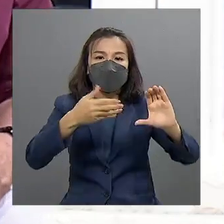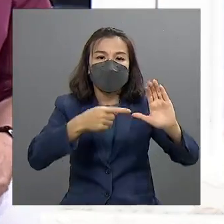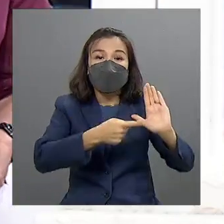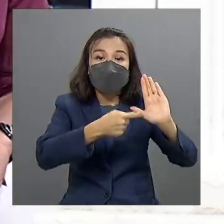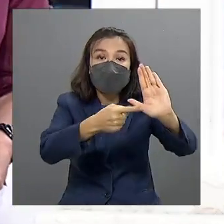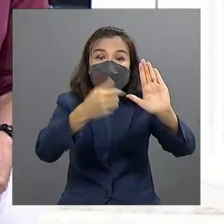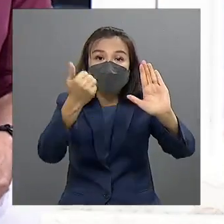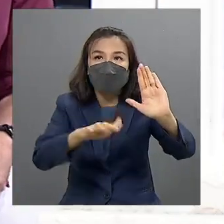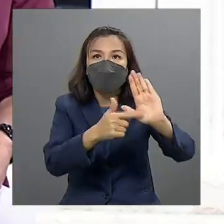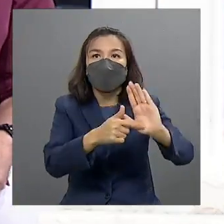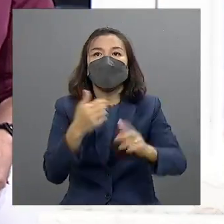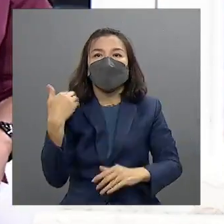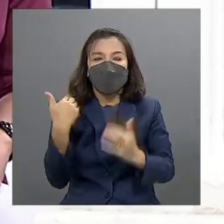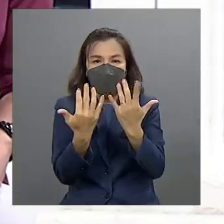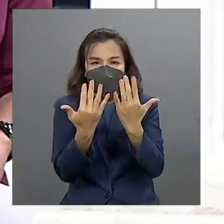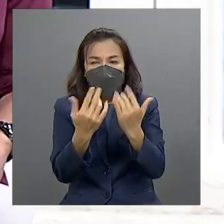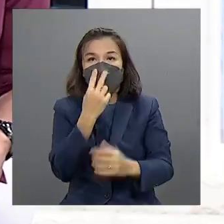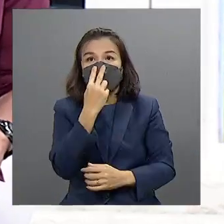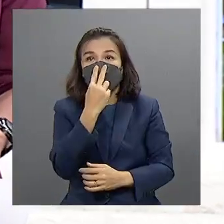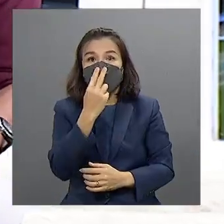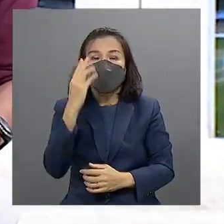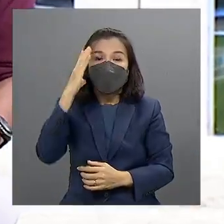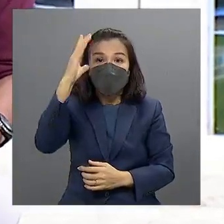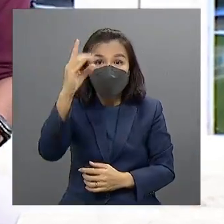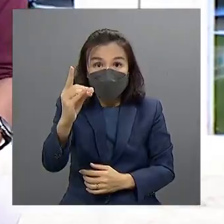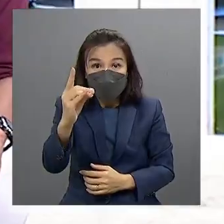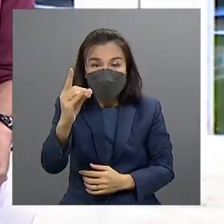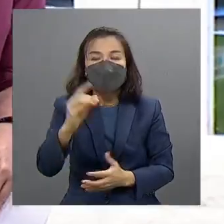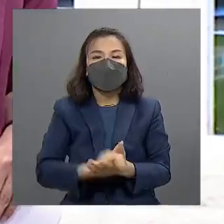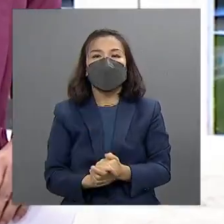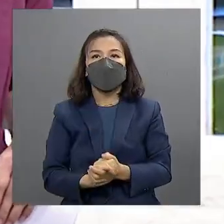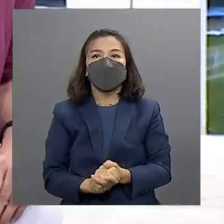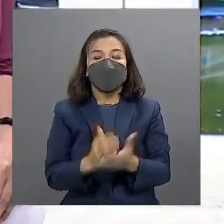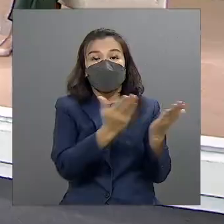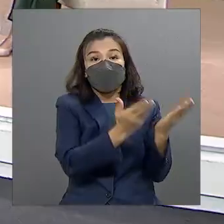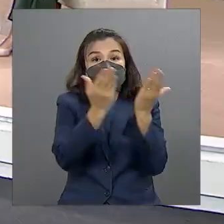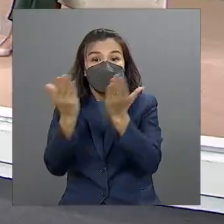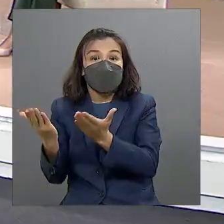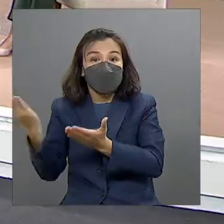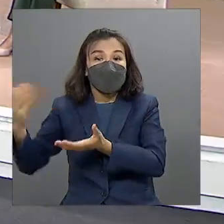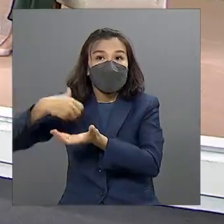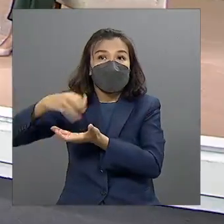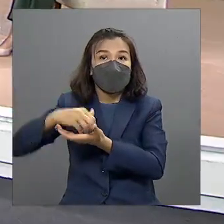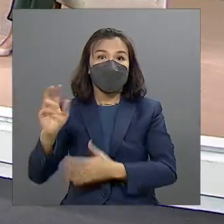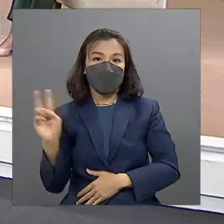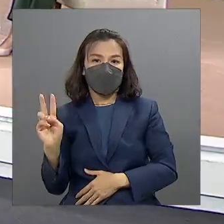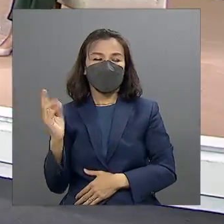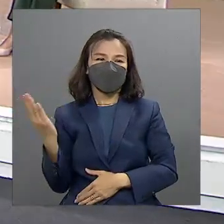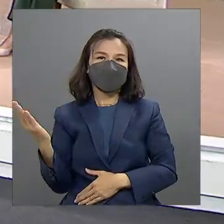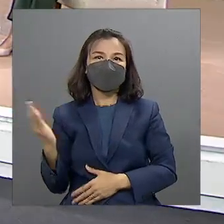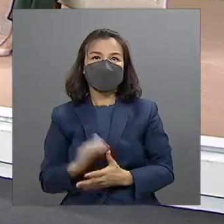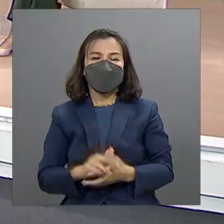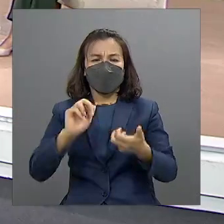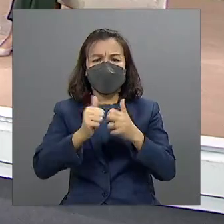ีกหลายป้ายติดตามกันต่อในวนพรุ่งนี้นะคะเด๋ส่งต่อให้กับน้ต๊อปแล้วก็น้ยุยค่ะเปนยัไความทุกใจเห็ไหม